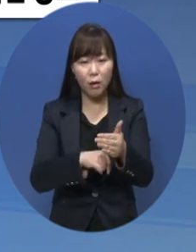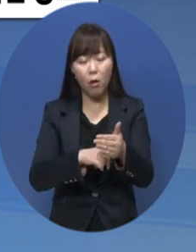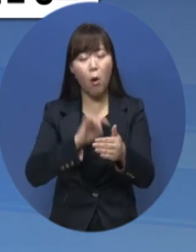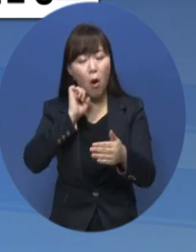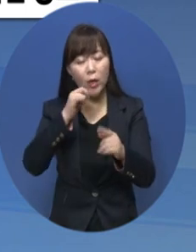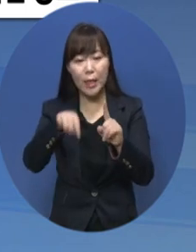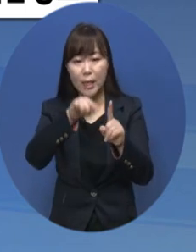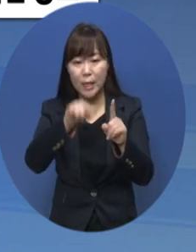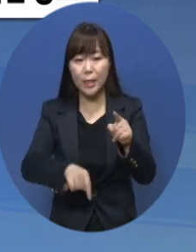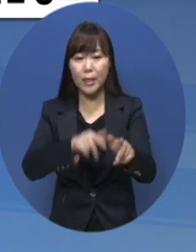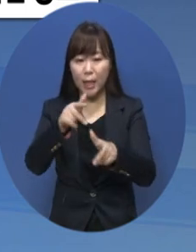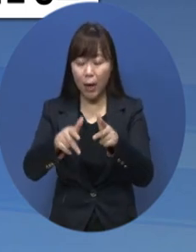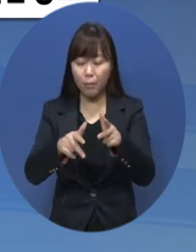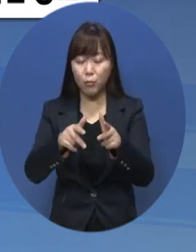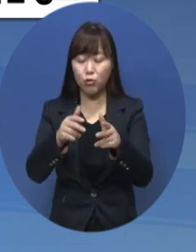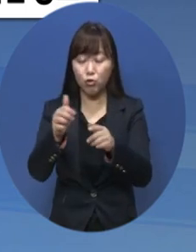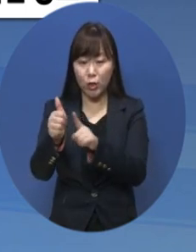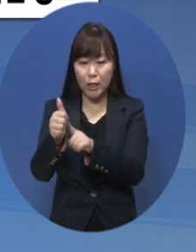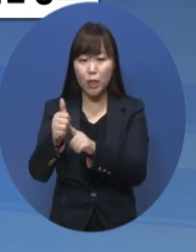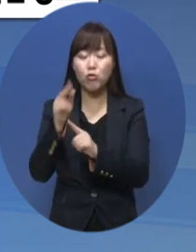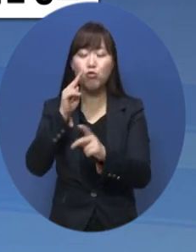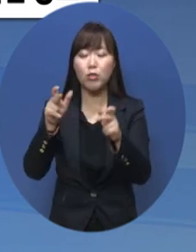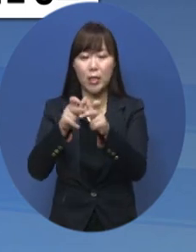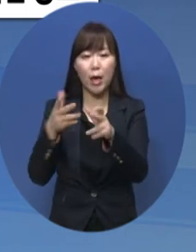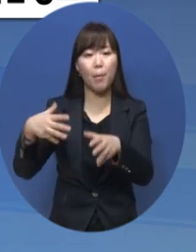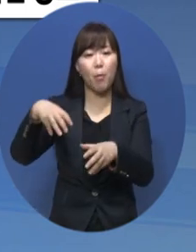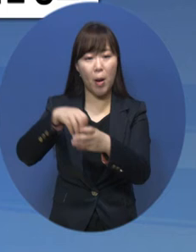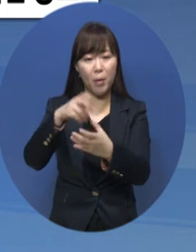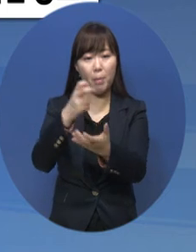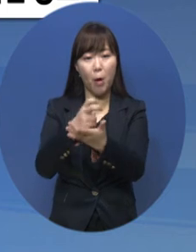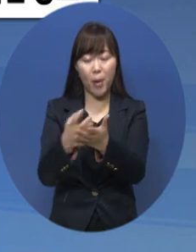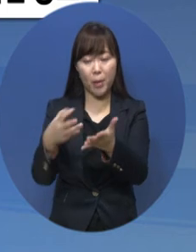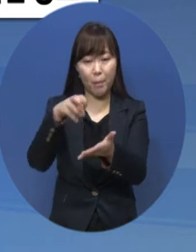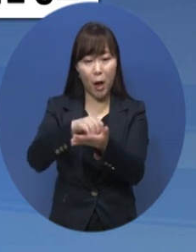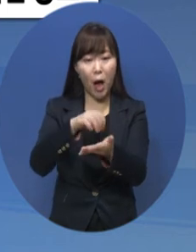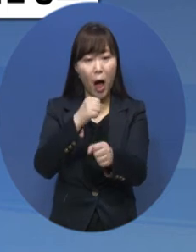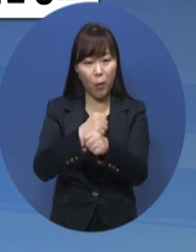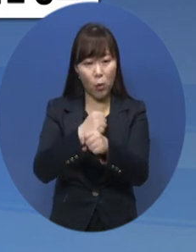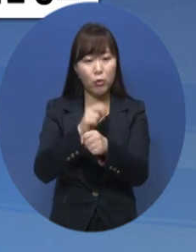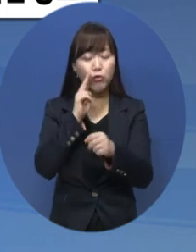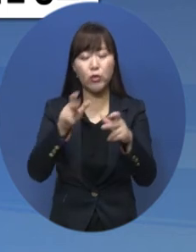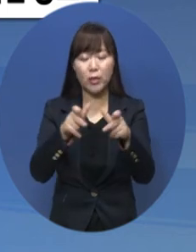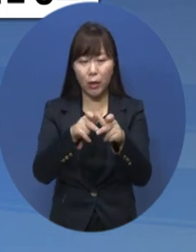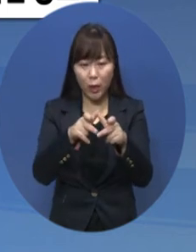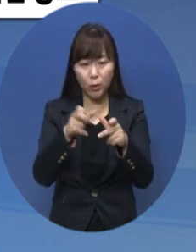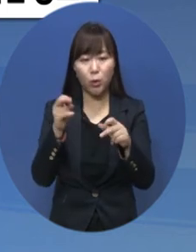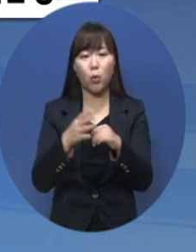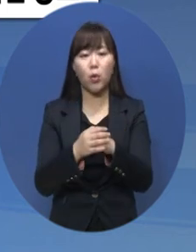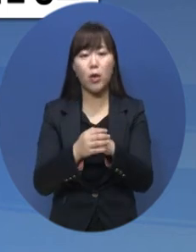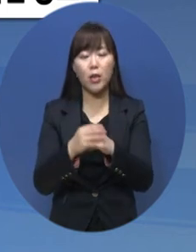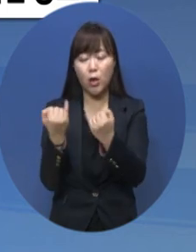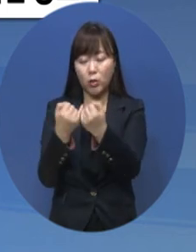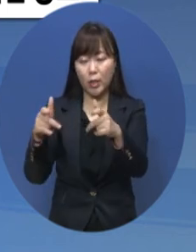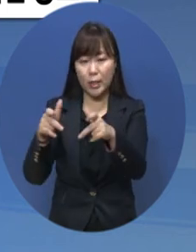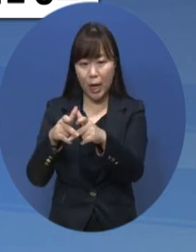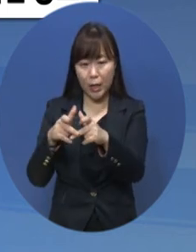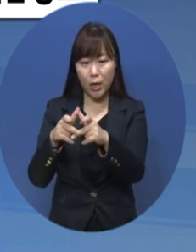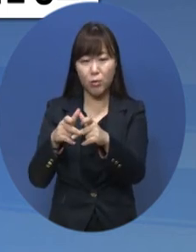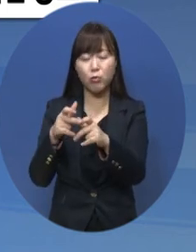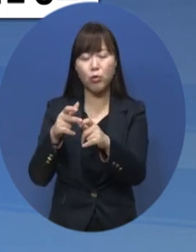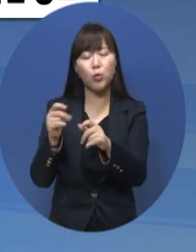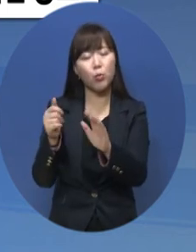영세한 1인 사업주인 중증 장애인을 포함토록 법률에 명시하고 중증장애인과 여성장애인 등을